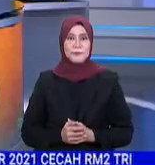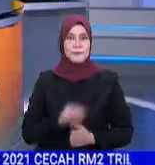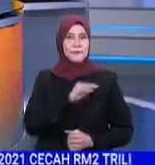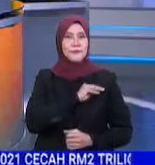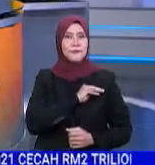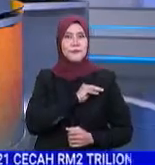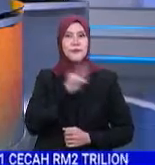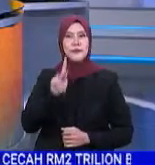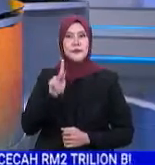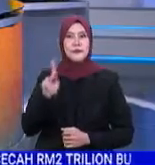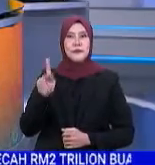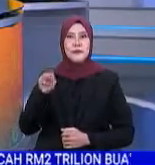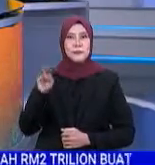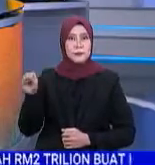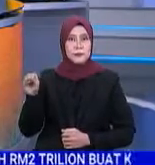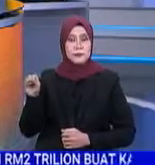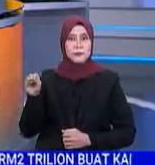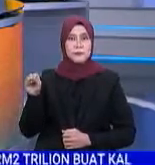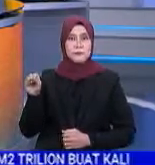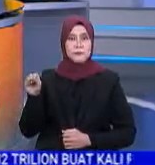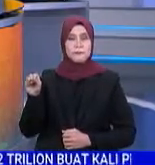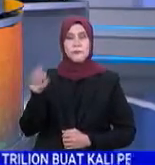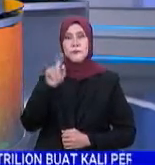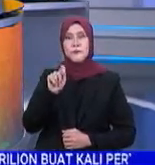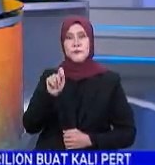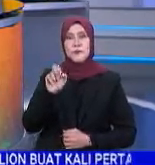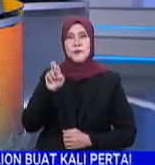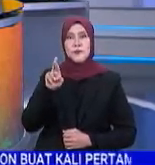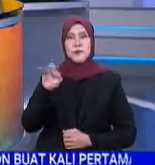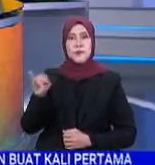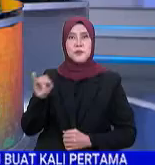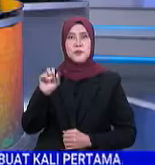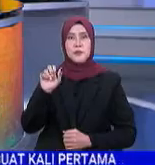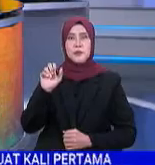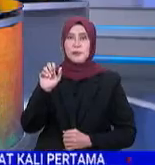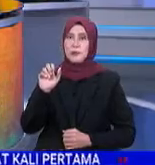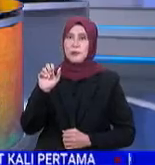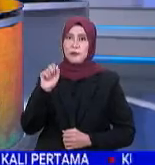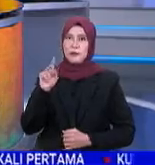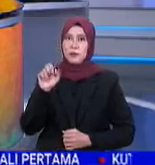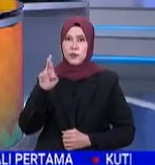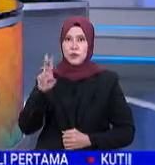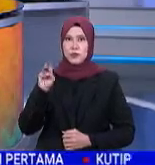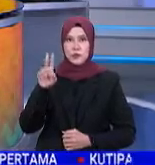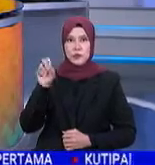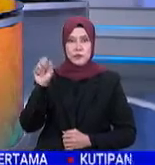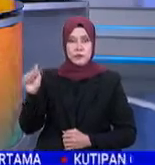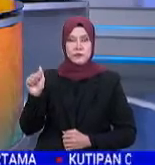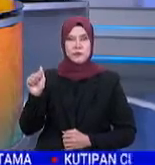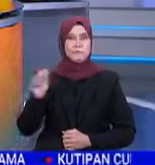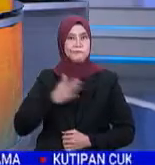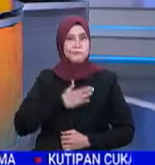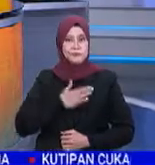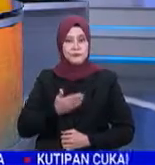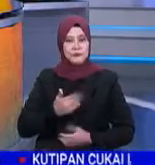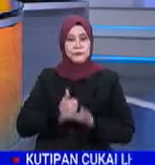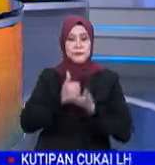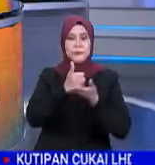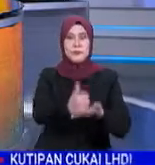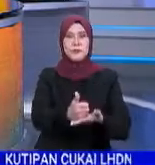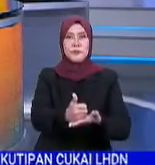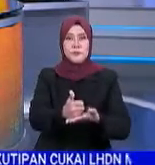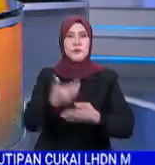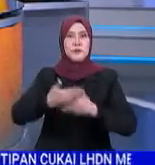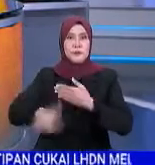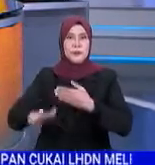Menteri Komunikasi dan Multimedia KKMM Tan Sri Anwar Musa menyising lengan menjadi antara sukarelawan untuk misi bantuan pasca